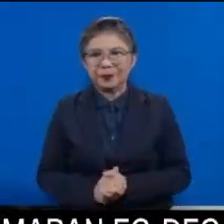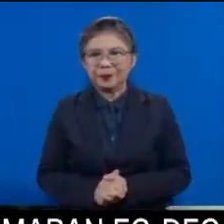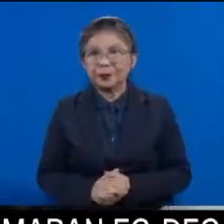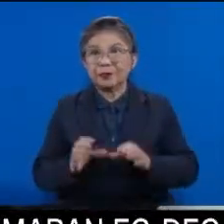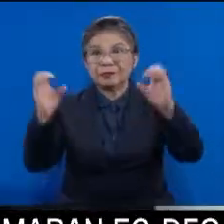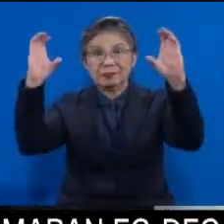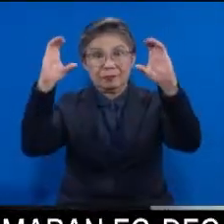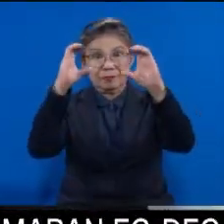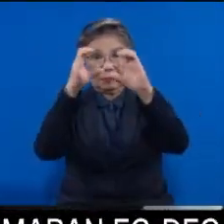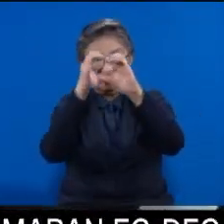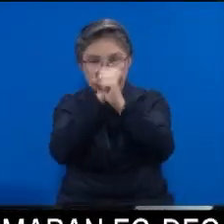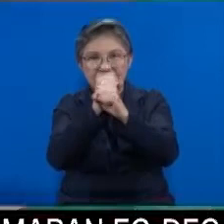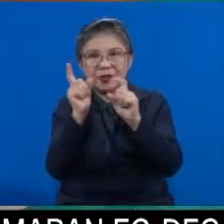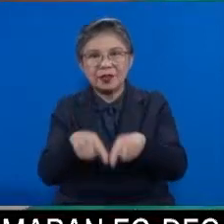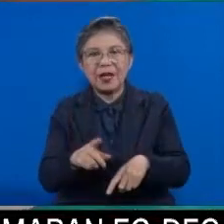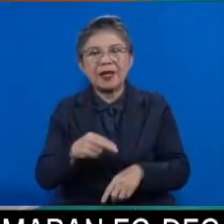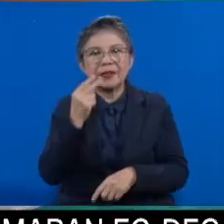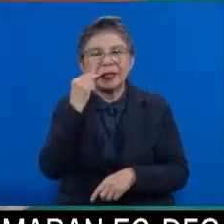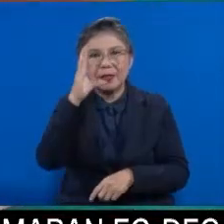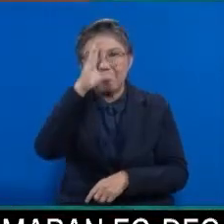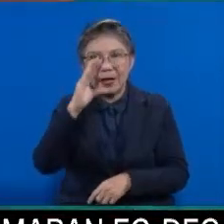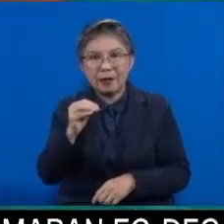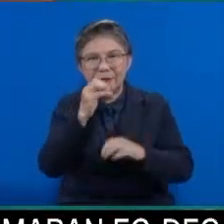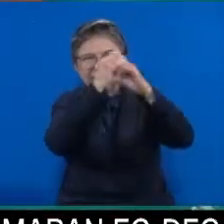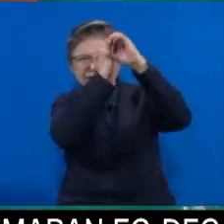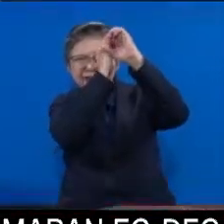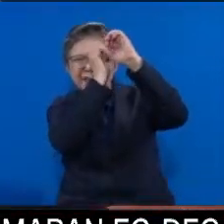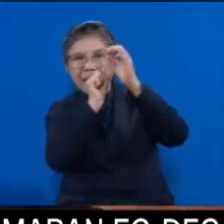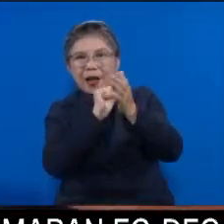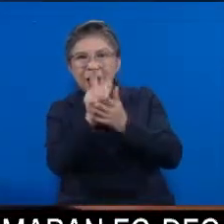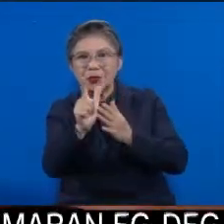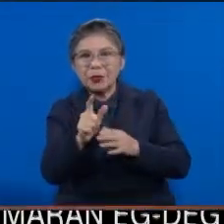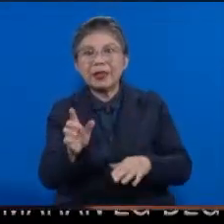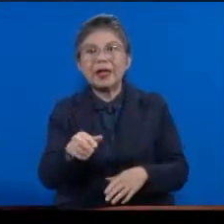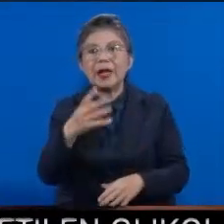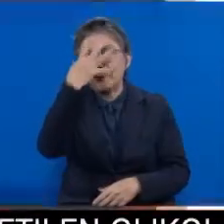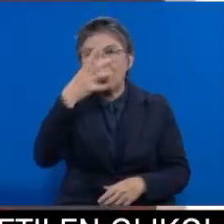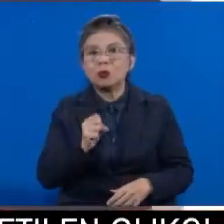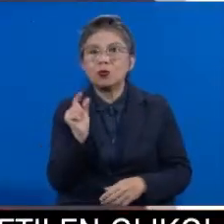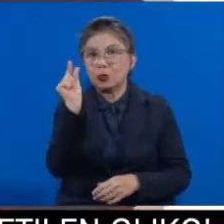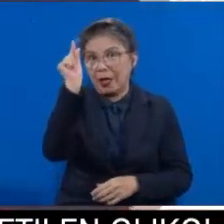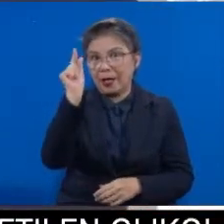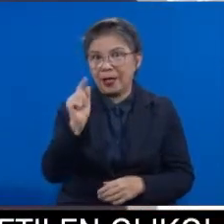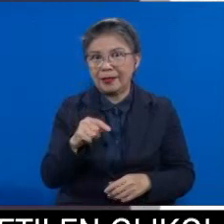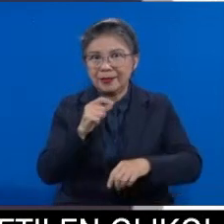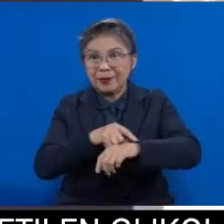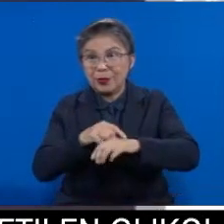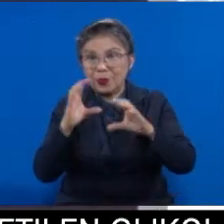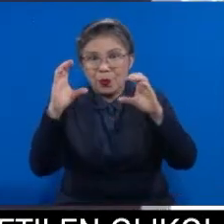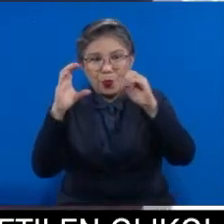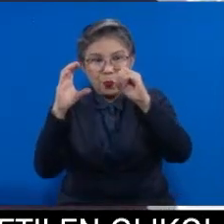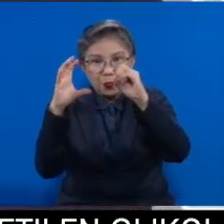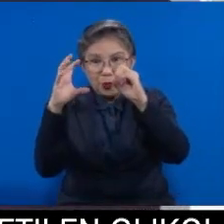Fenomena gerhana bulan total yang terjadi pada Selasa malam dapat diamati secara langsung, terutama di Maluku Utara. Detik-detik bulan tertutup